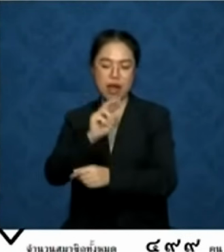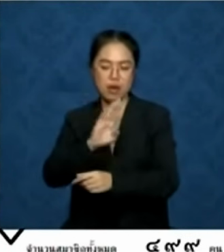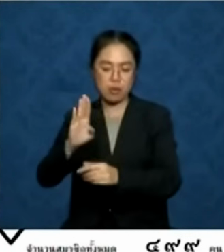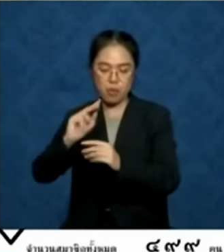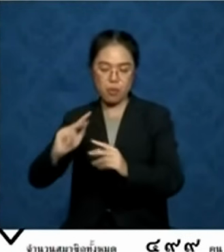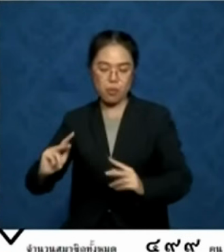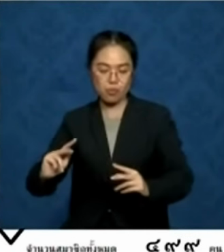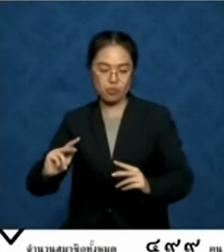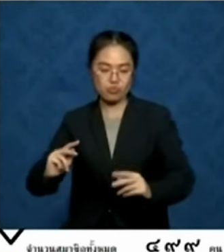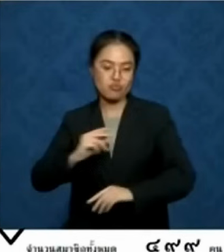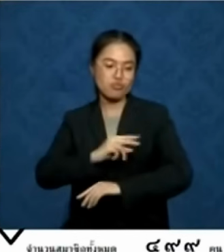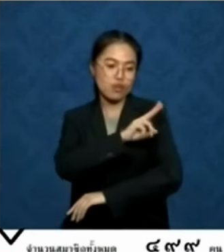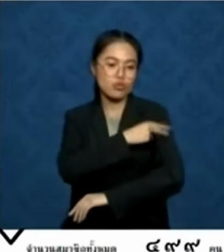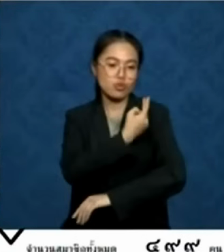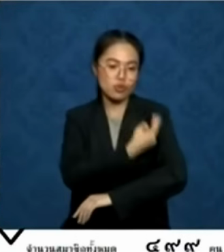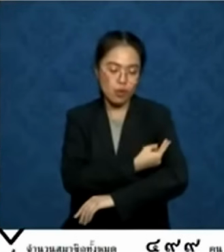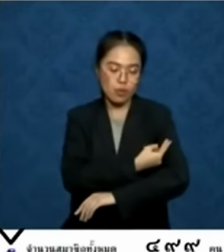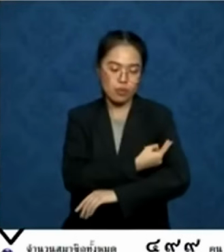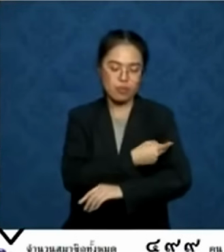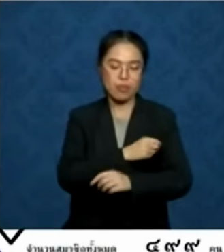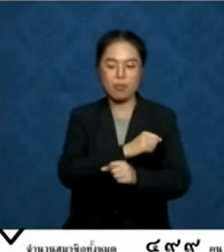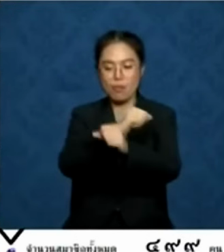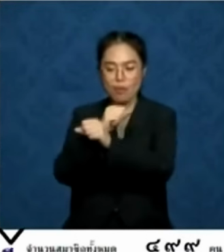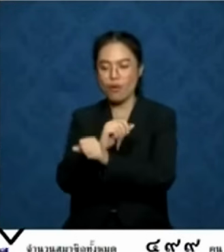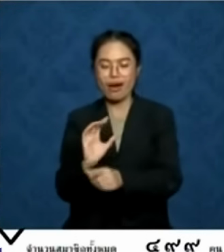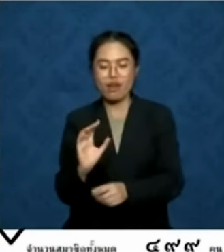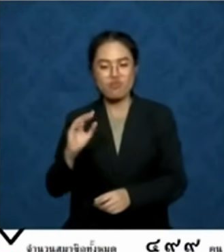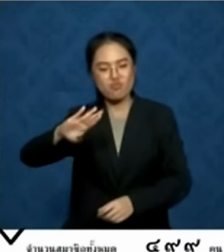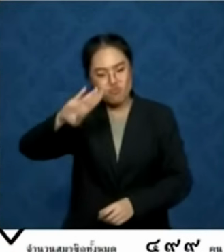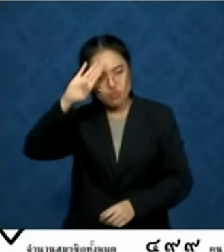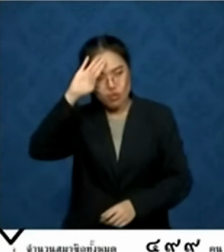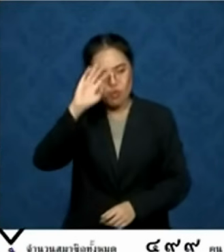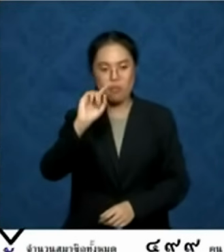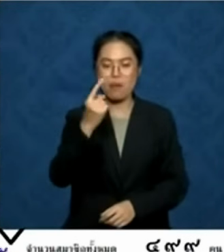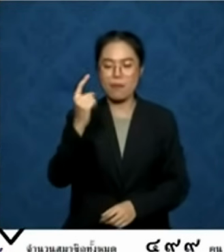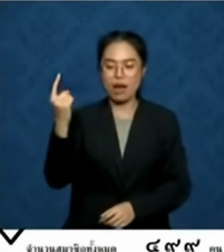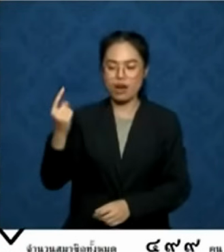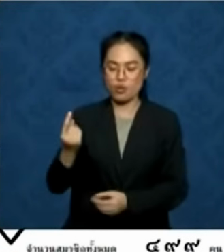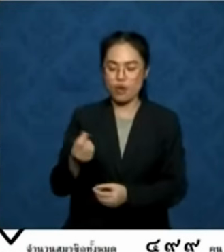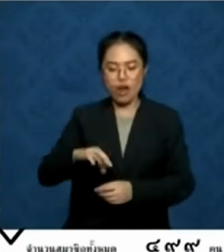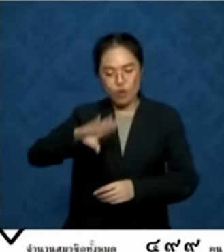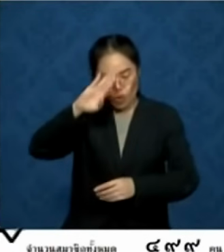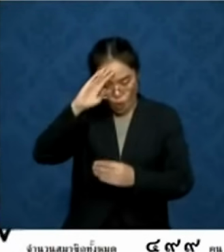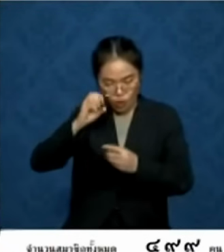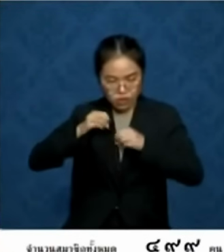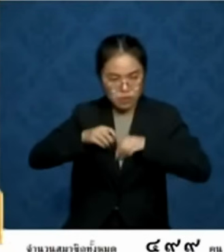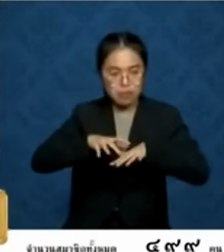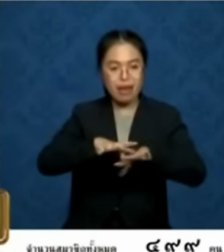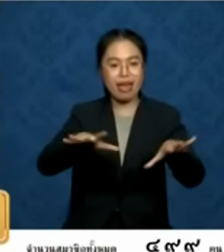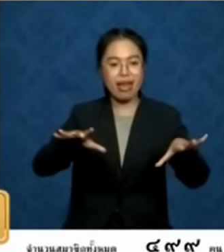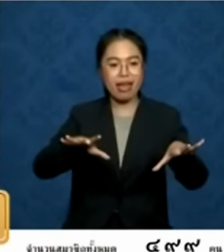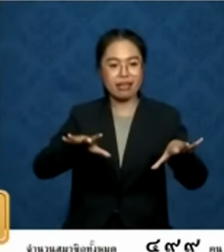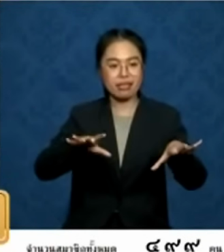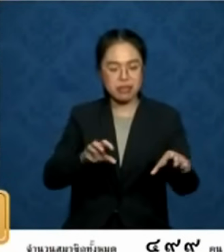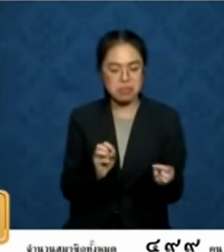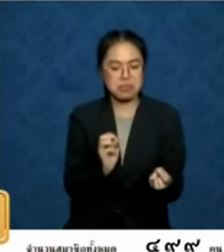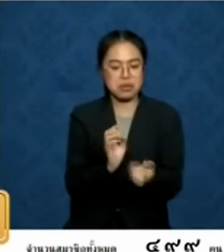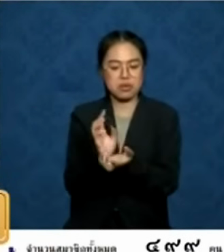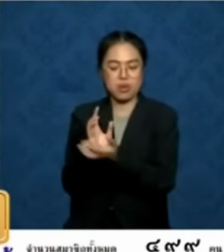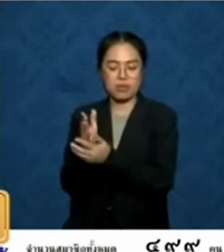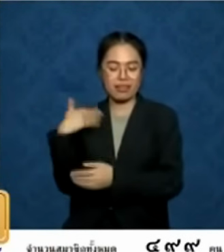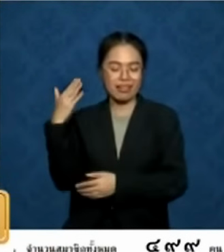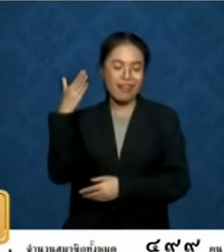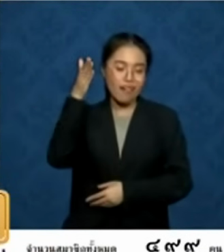การณ์ฉุกเฉินจากโรคอุบัติใหม่โรคอุบัติซ้ำและโรคระบาดที่อาจเกิดขึ้นในอนาค